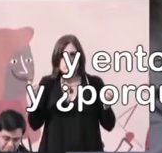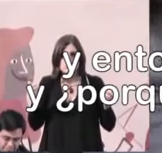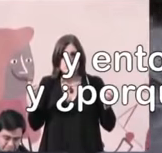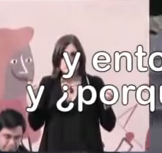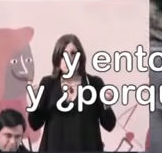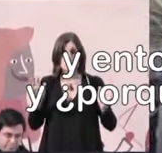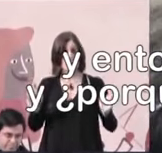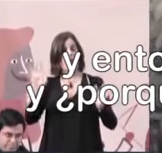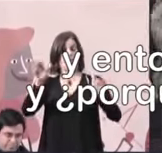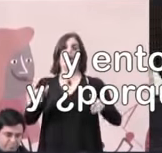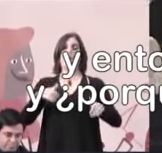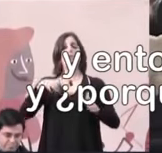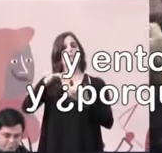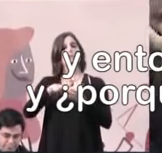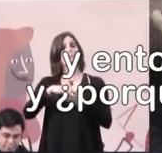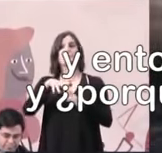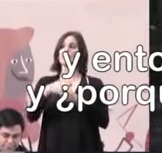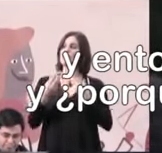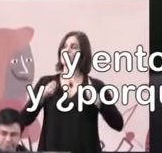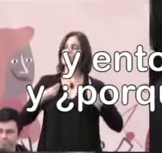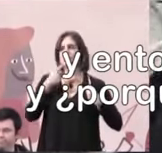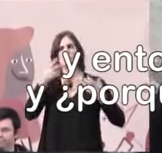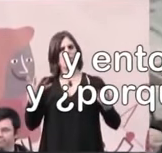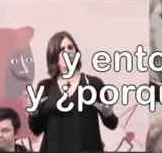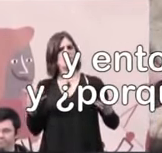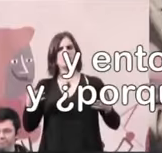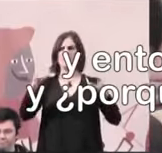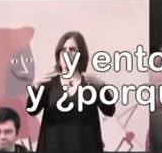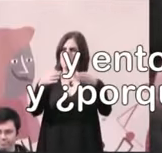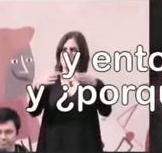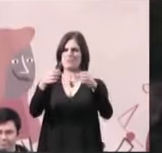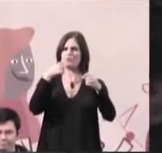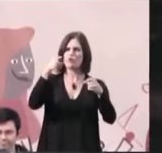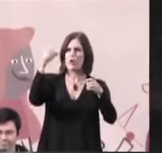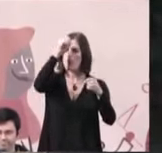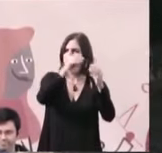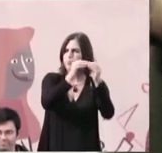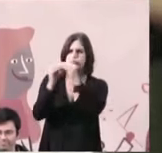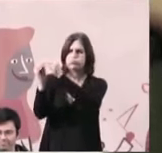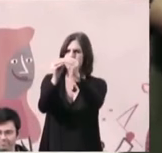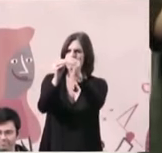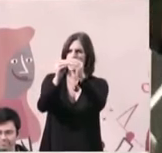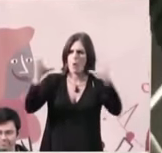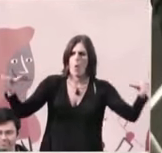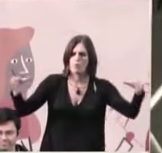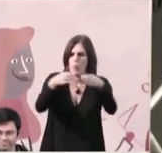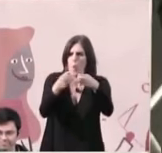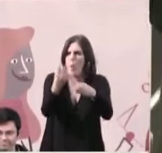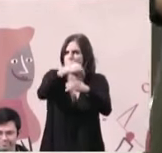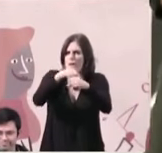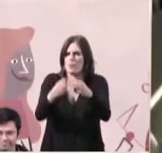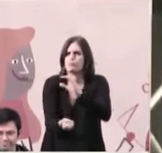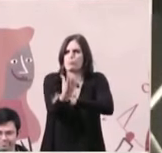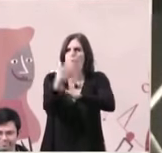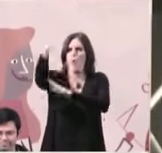I aleshores, quan et trobes en aquesta circumstància i sembla, i dius, i per què no són un partit únic, si tots diuen el mateix i tots estan d'acord en el mateix, no?